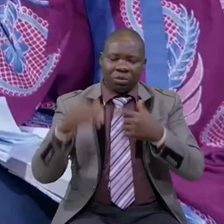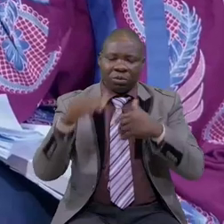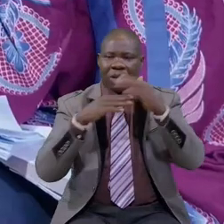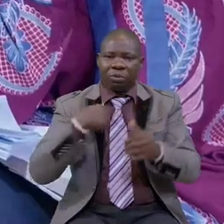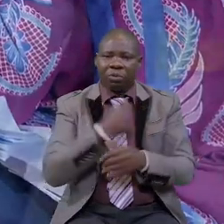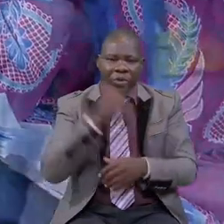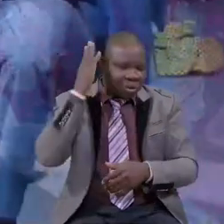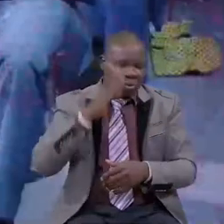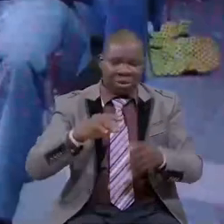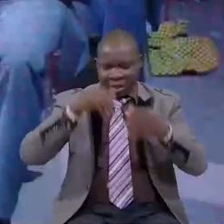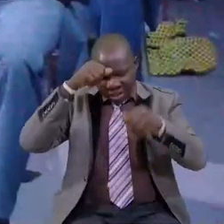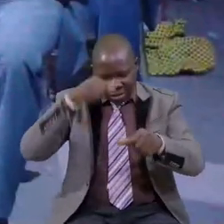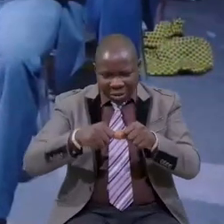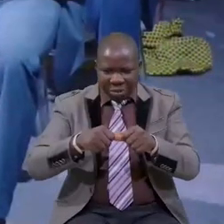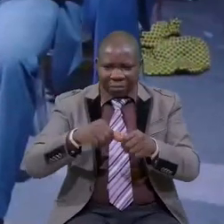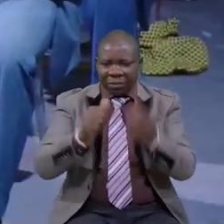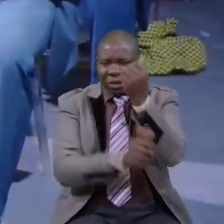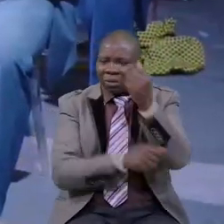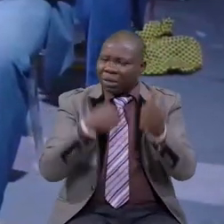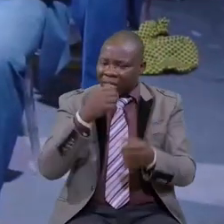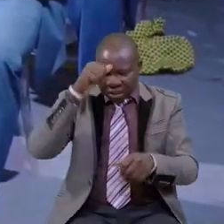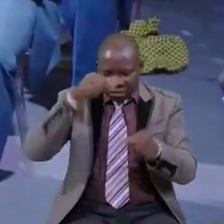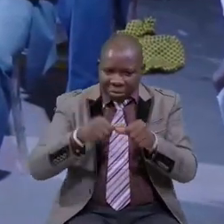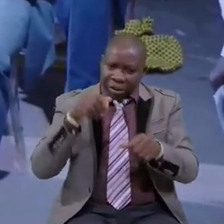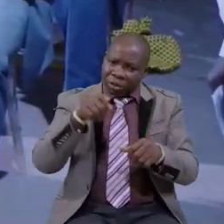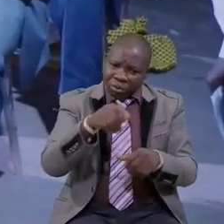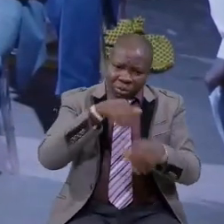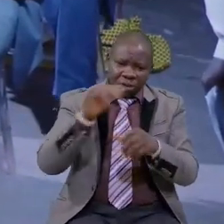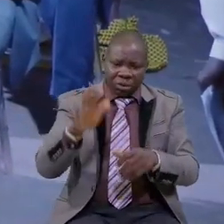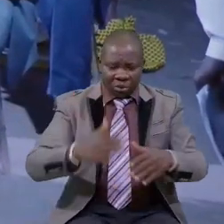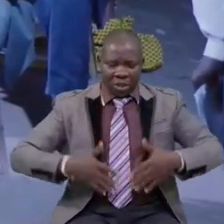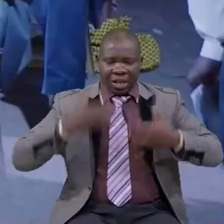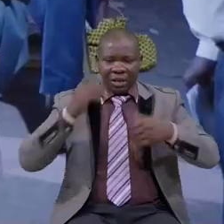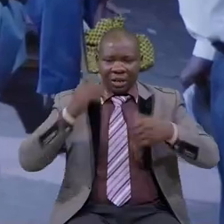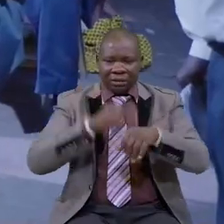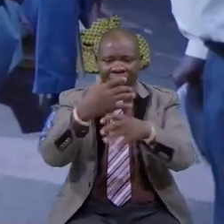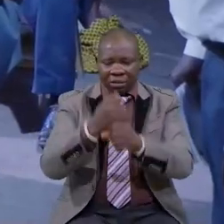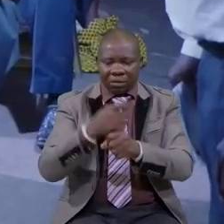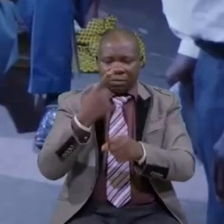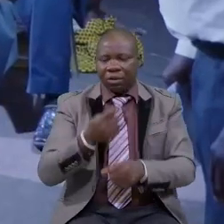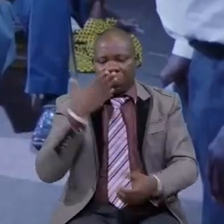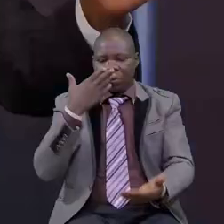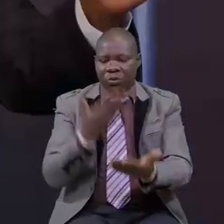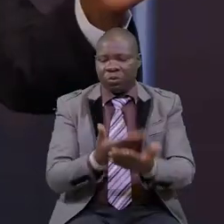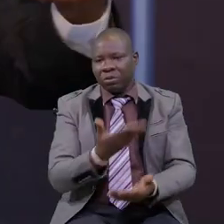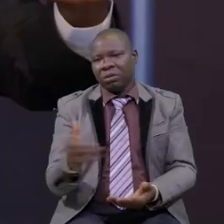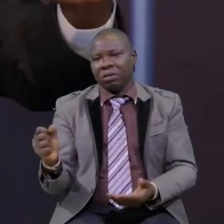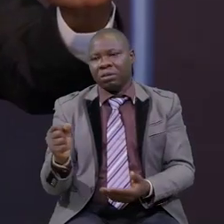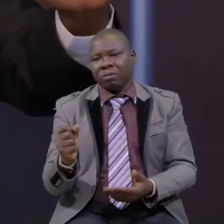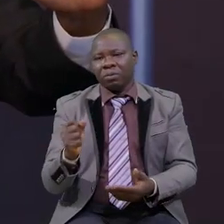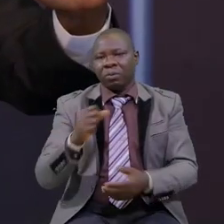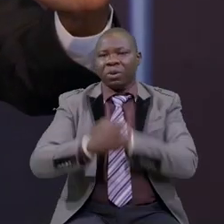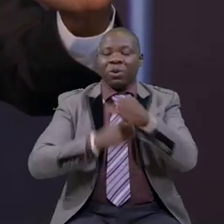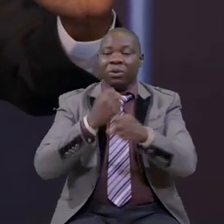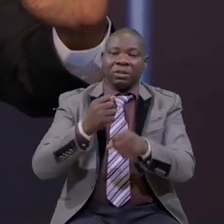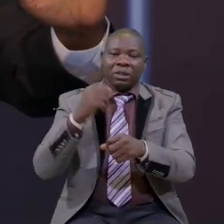dit, souviens-toi que tu as reçu tes biens pendant ta vie. 100 ans,